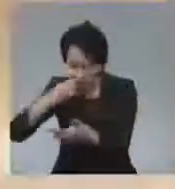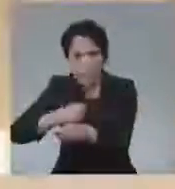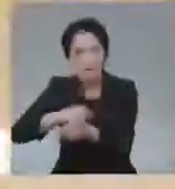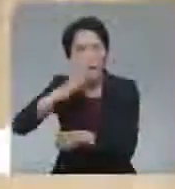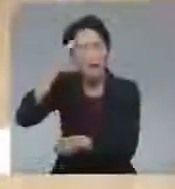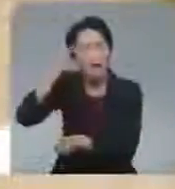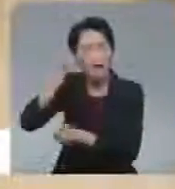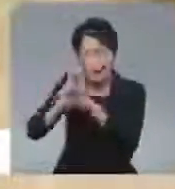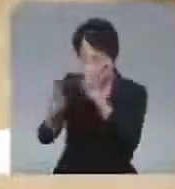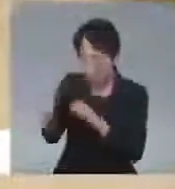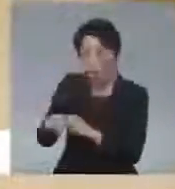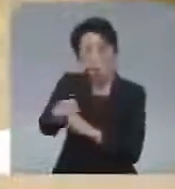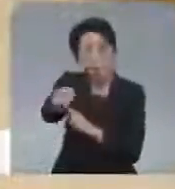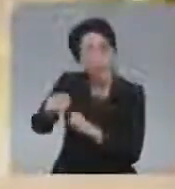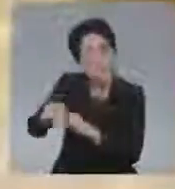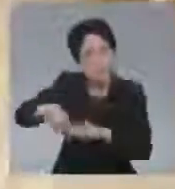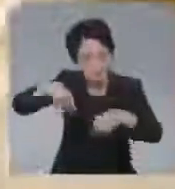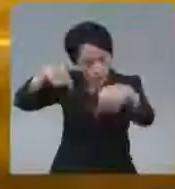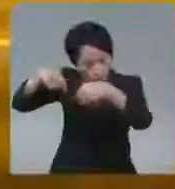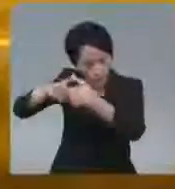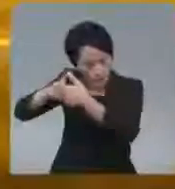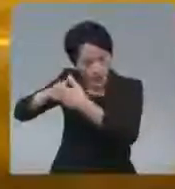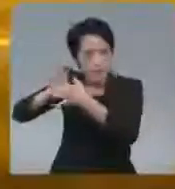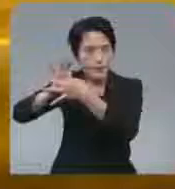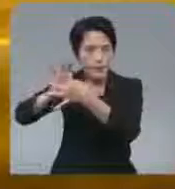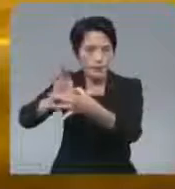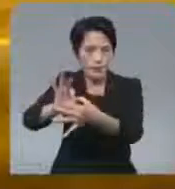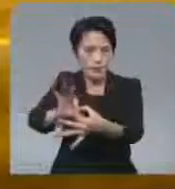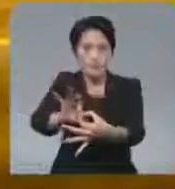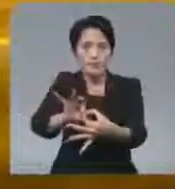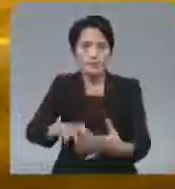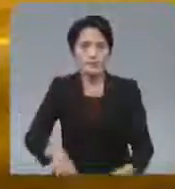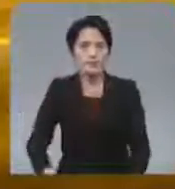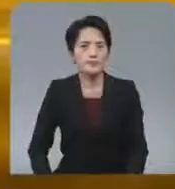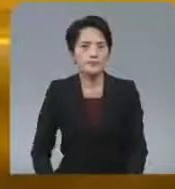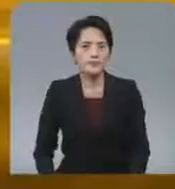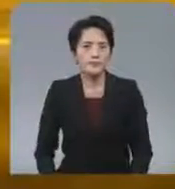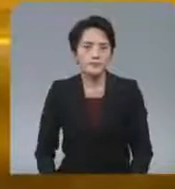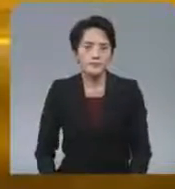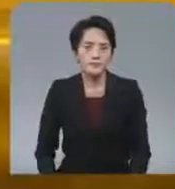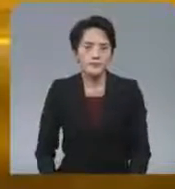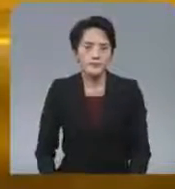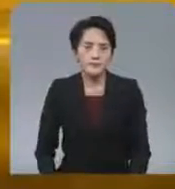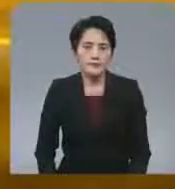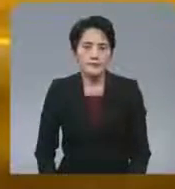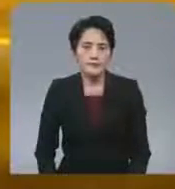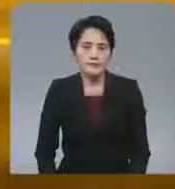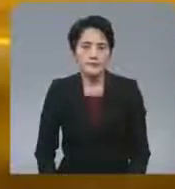在研讨相关资料的过程中，将继续与韩国企业进行协商。